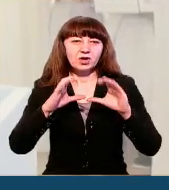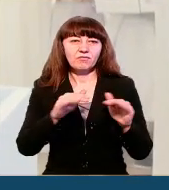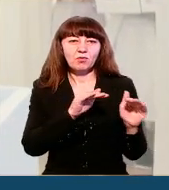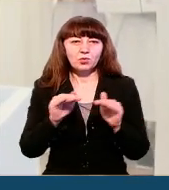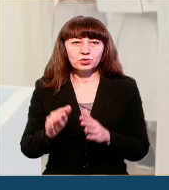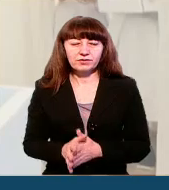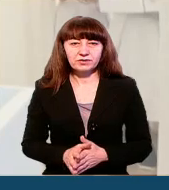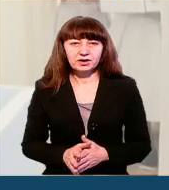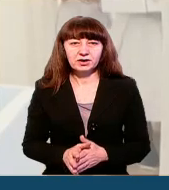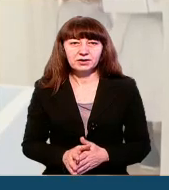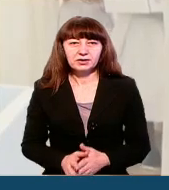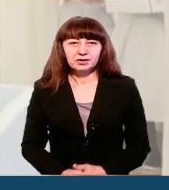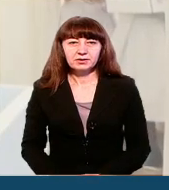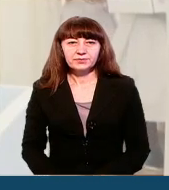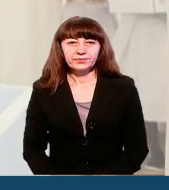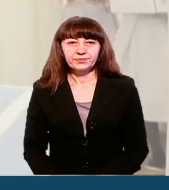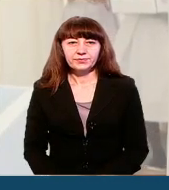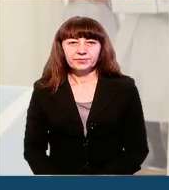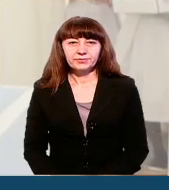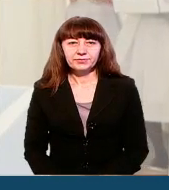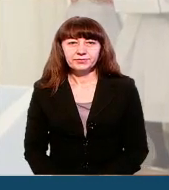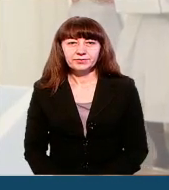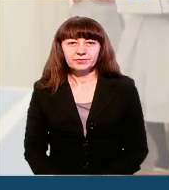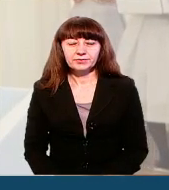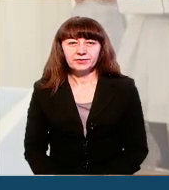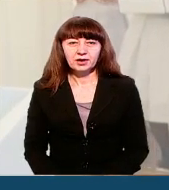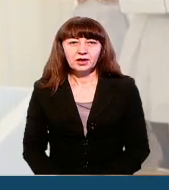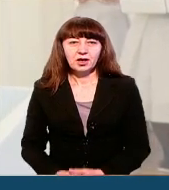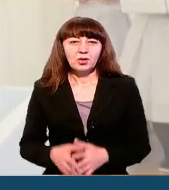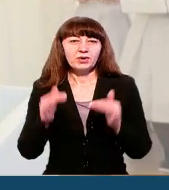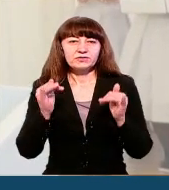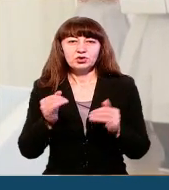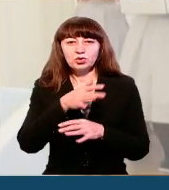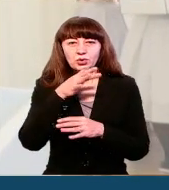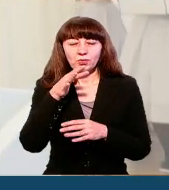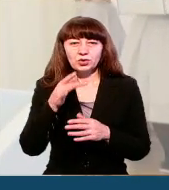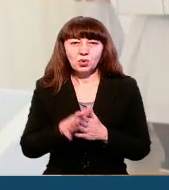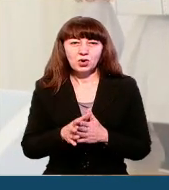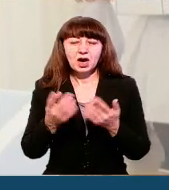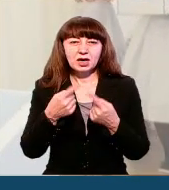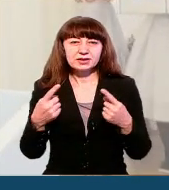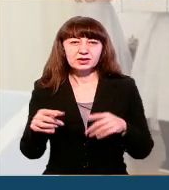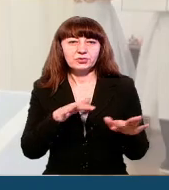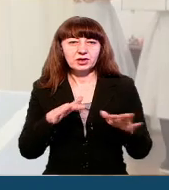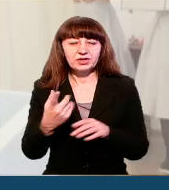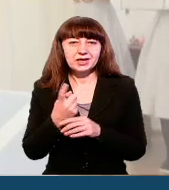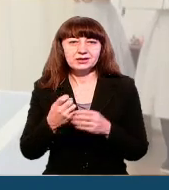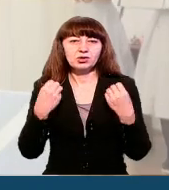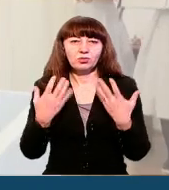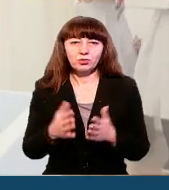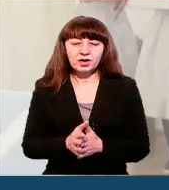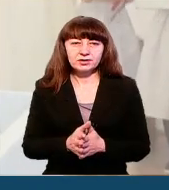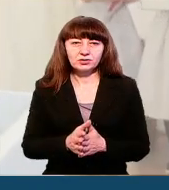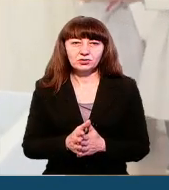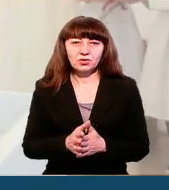әлемдік кеңістіктерде биіктен көріне берейік. Егемендігіміз көзіміздің қарашағындай сақтап, бірлікті